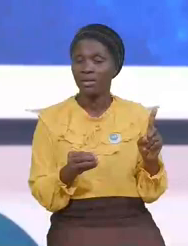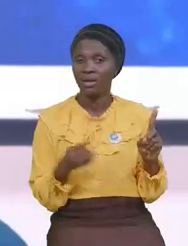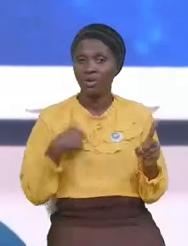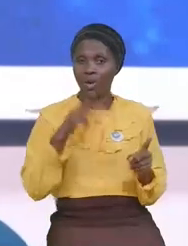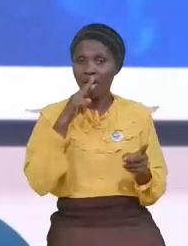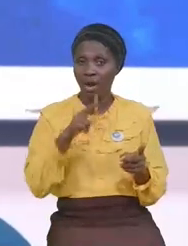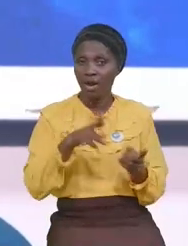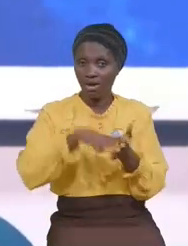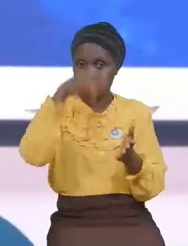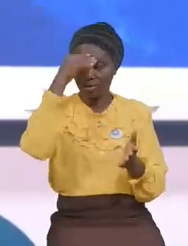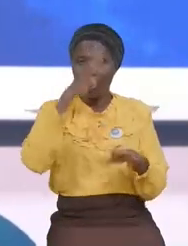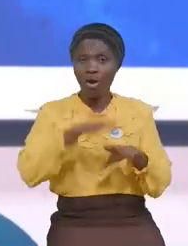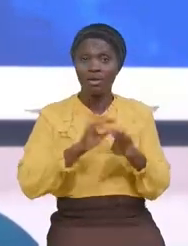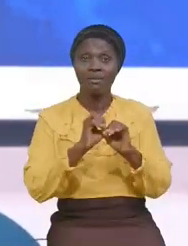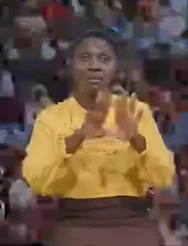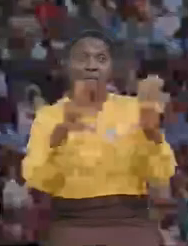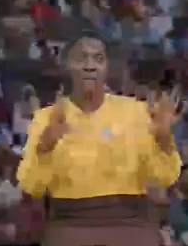voir.